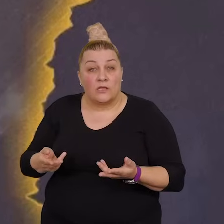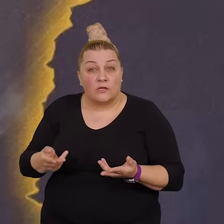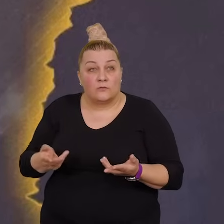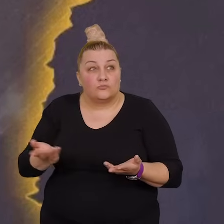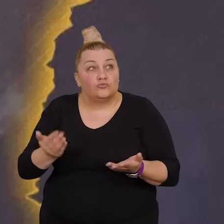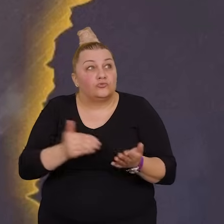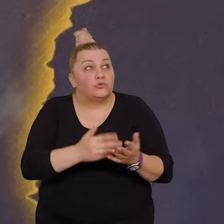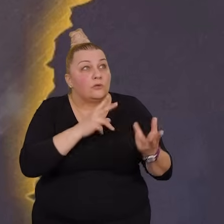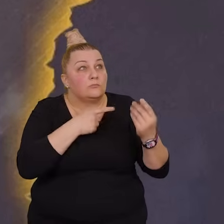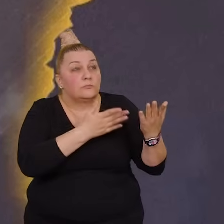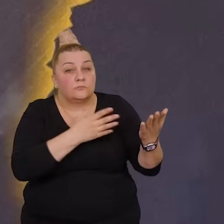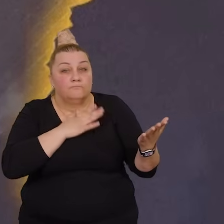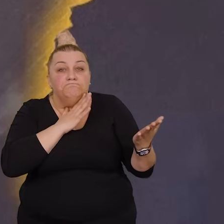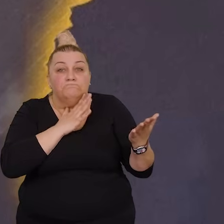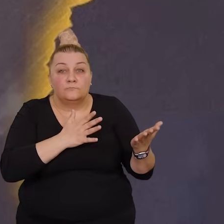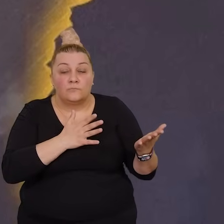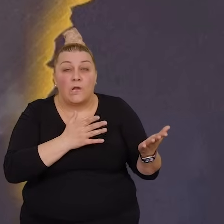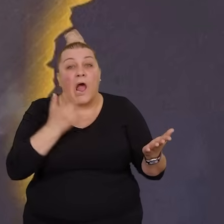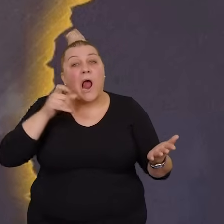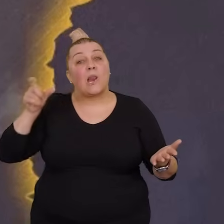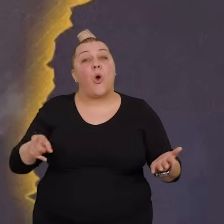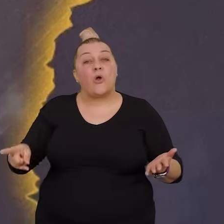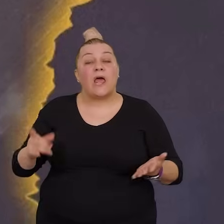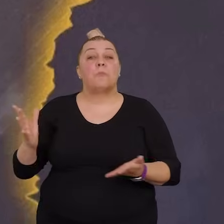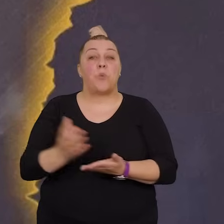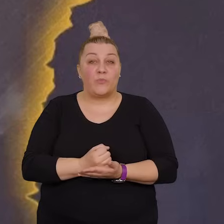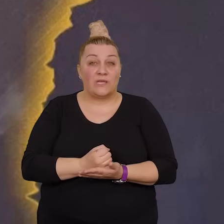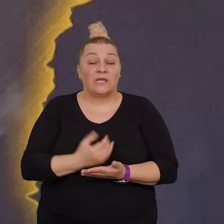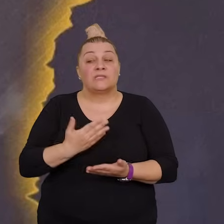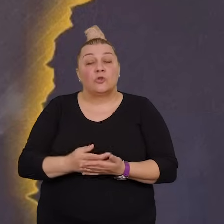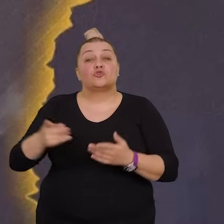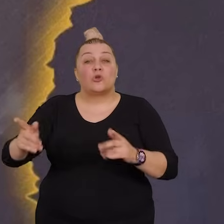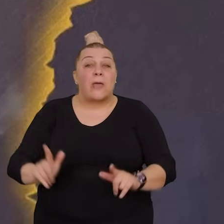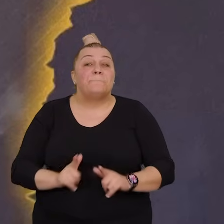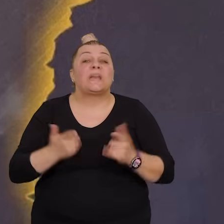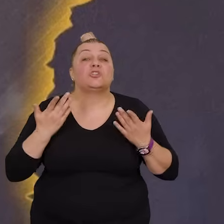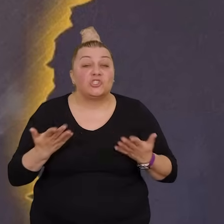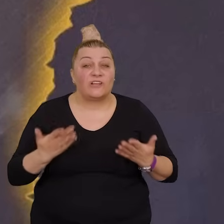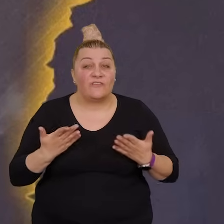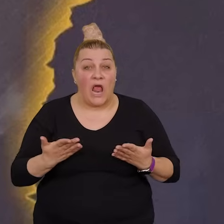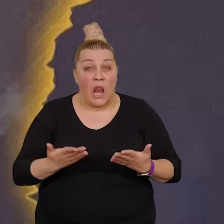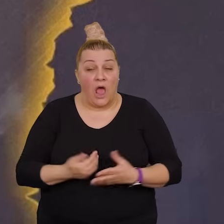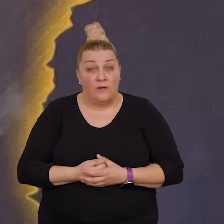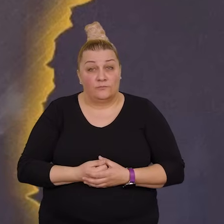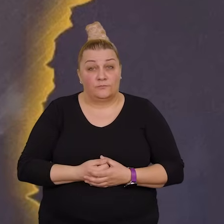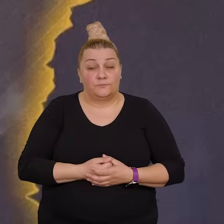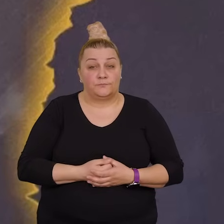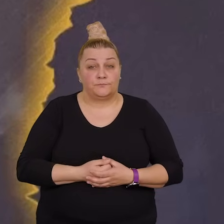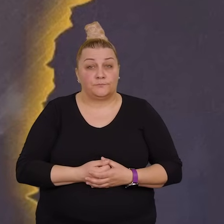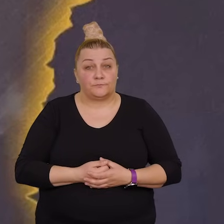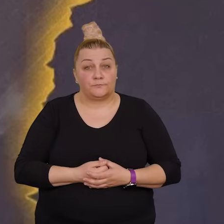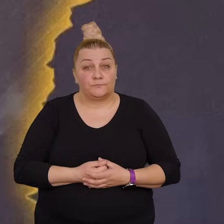čemu? Razumijete? Ali ona je pobjednik. Ona je pobjednik, ona je to preživjela. Ona se vratila natrag,